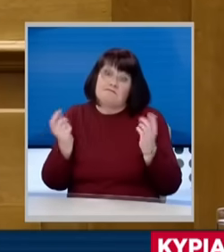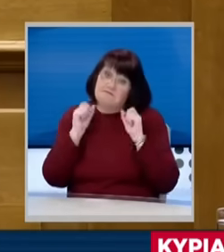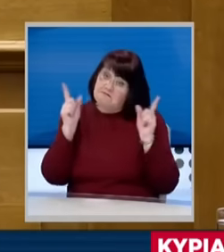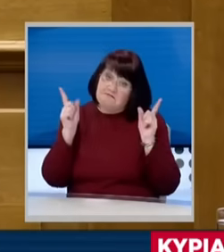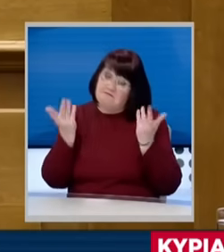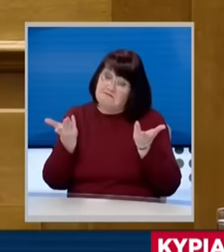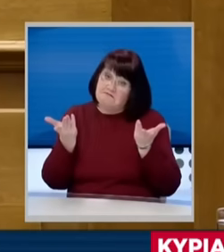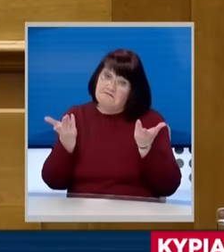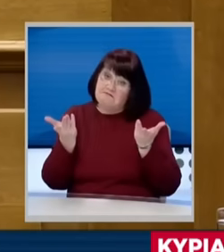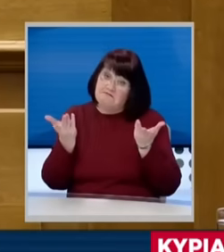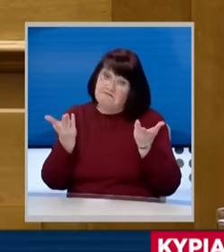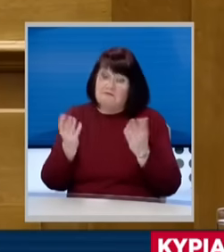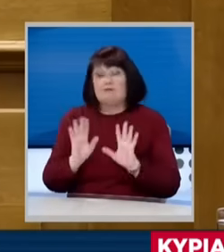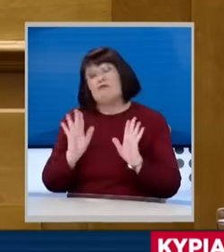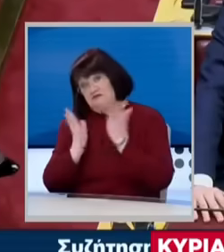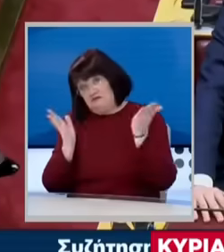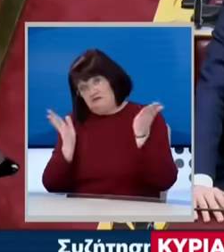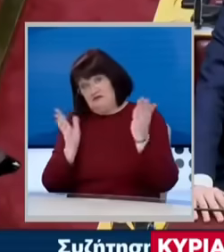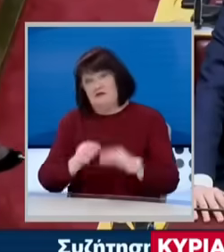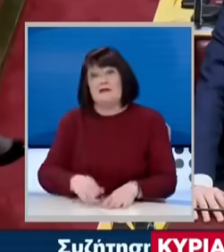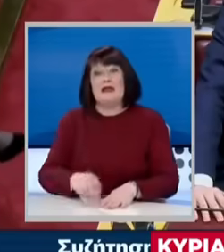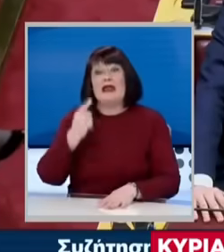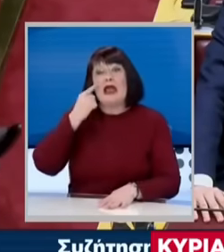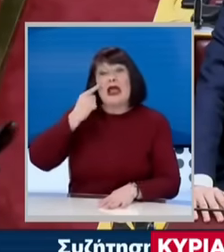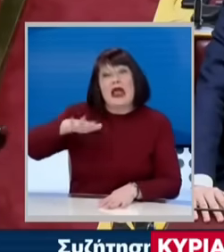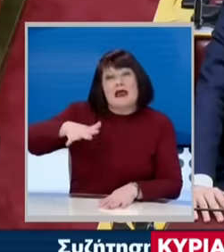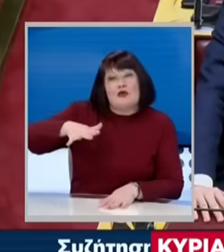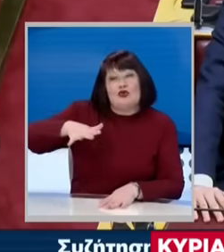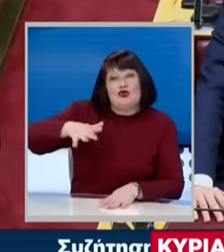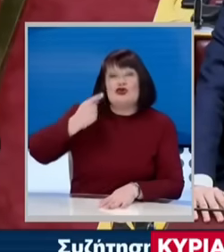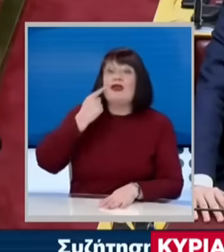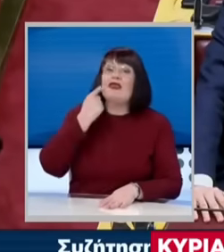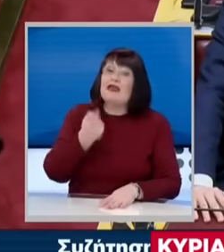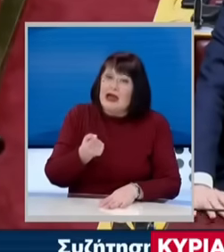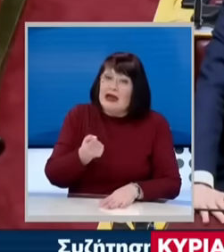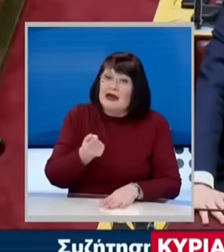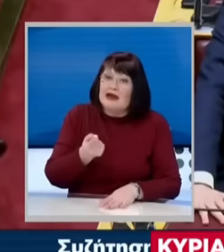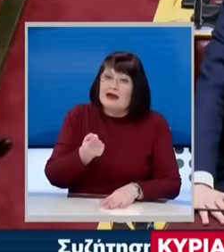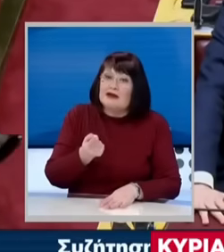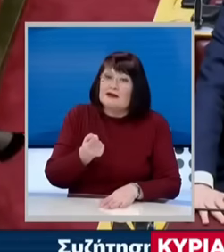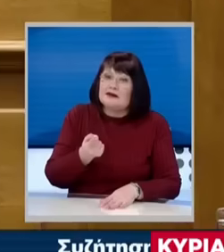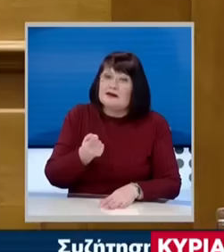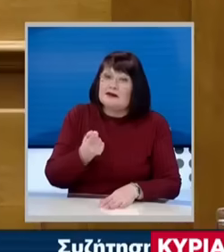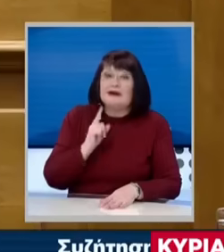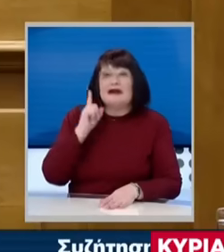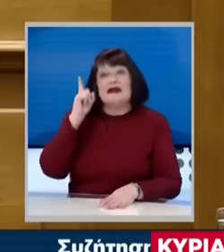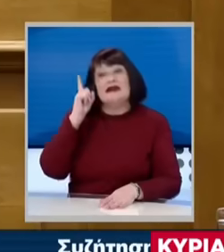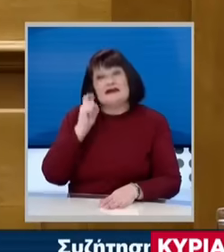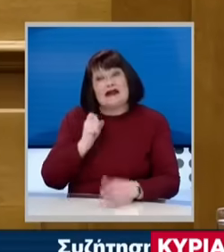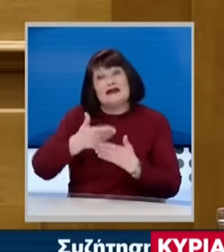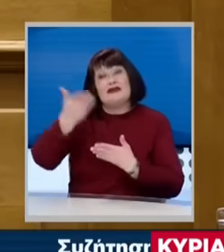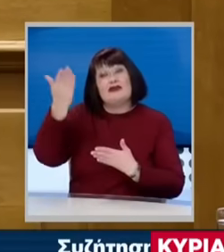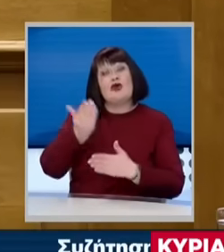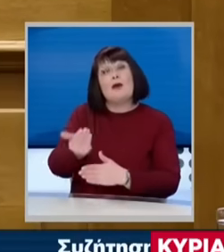Εντυπωσιακά αντανακλαστικά. Κάποιος καχύποπτος θα σας έλεγε ότι γνωρίζατε το